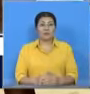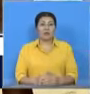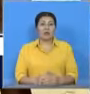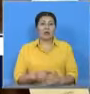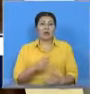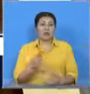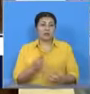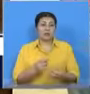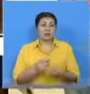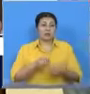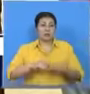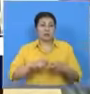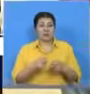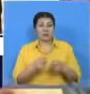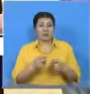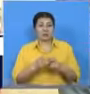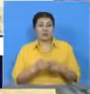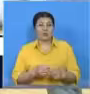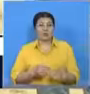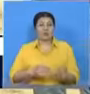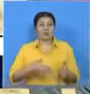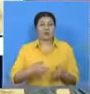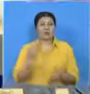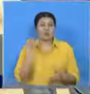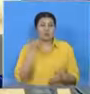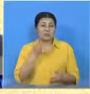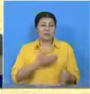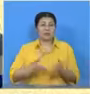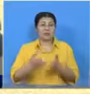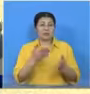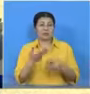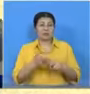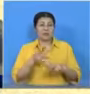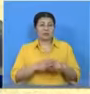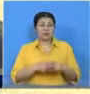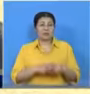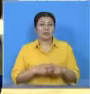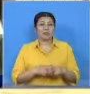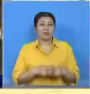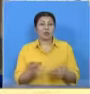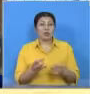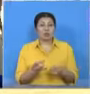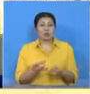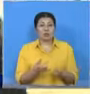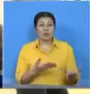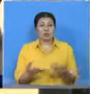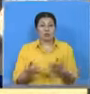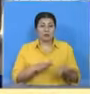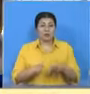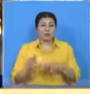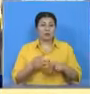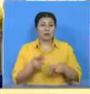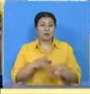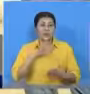Одна из мер – это, конечно, хорошее состояние дорог. Соответственно, таксистам станет намного легче передвигаться. Подрядные организации сейчас